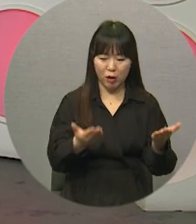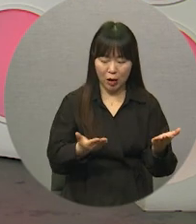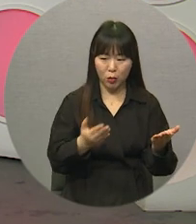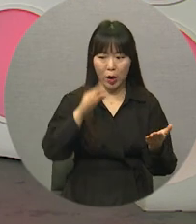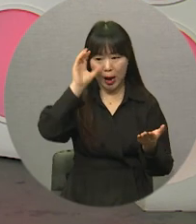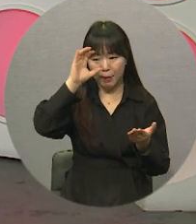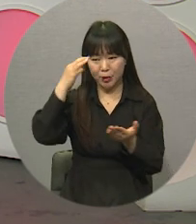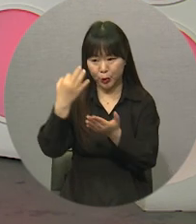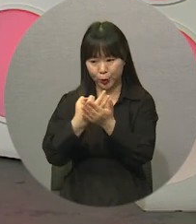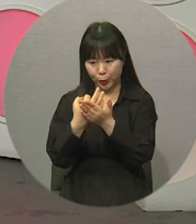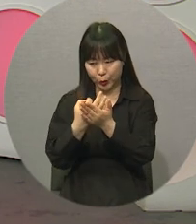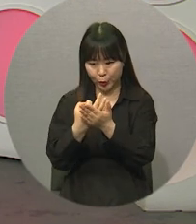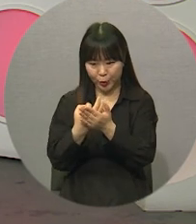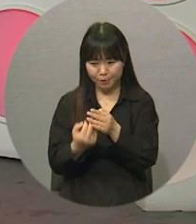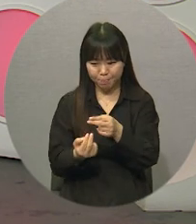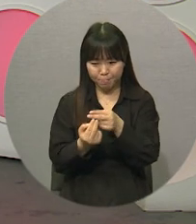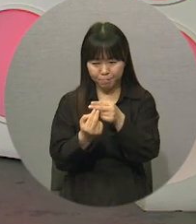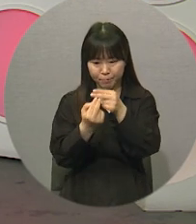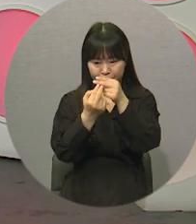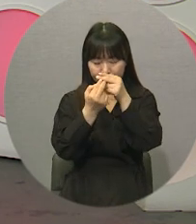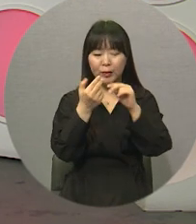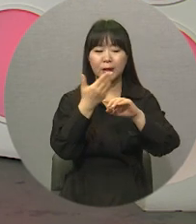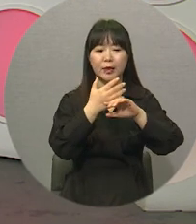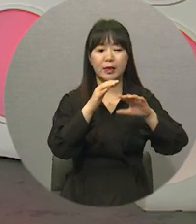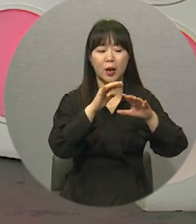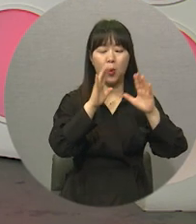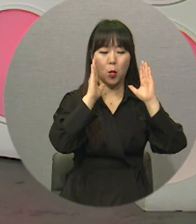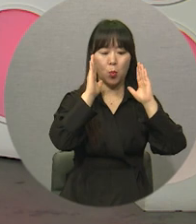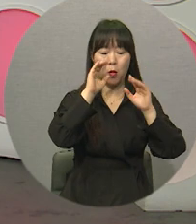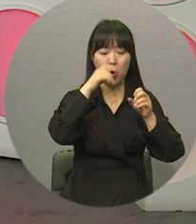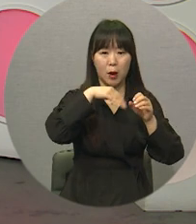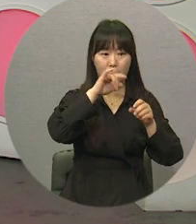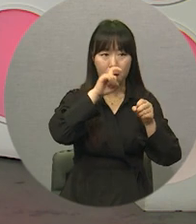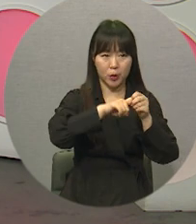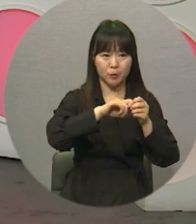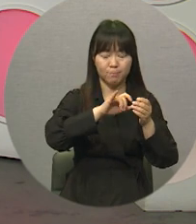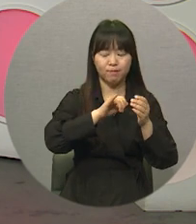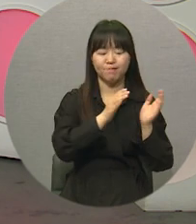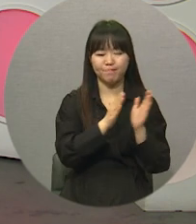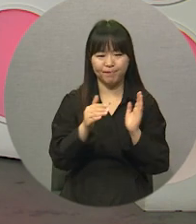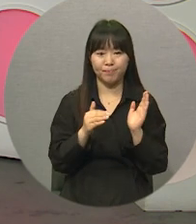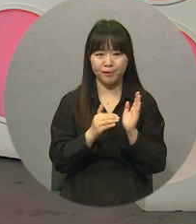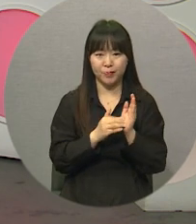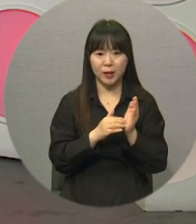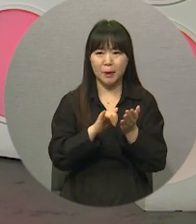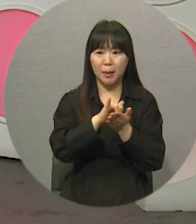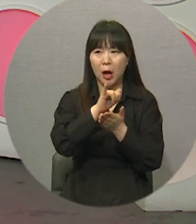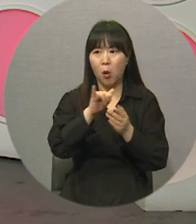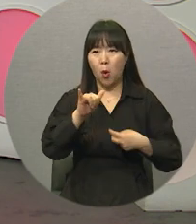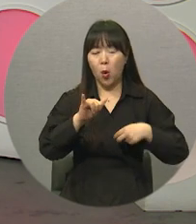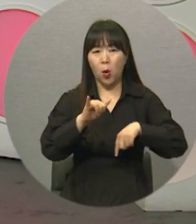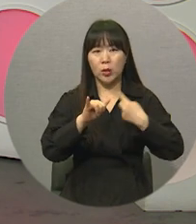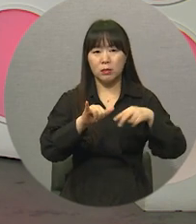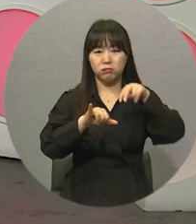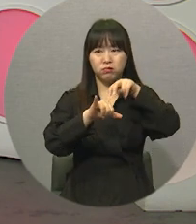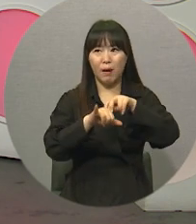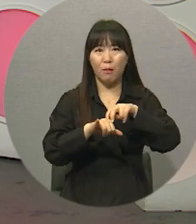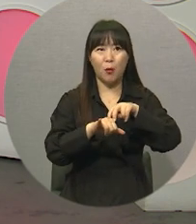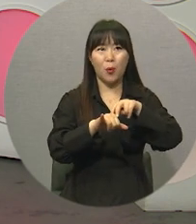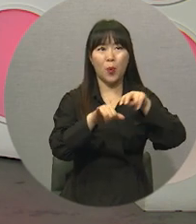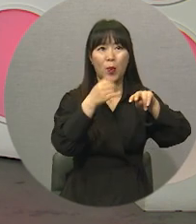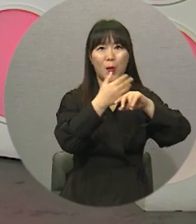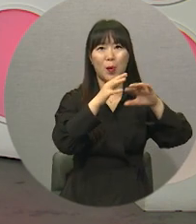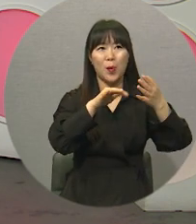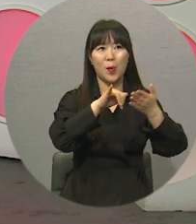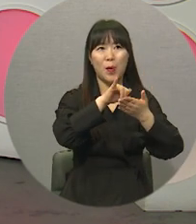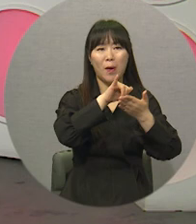돈으로 어학연수를 준비했습니다. 네. 비행기를 처음 타고 혼자 외국으로 떠난다는 설렘 속에